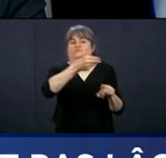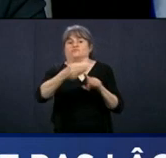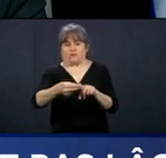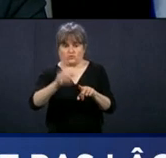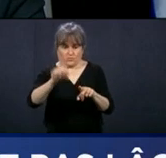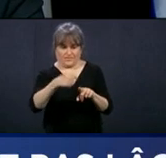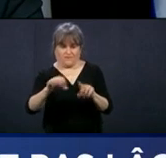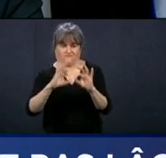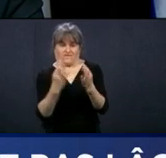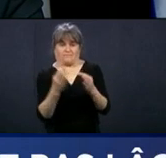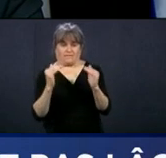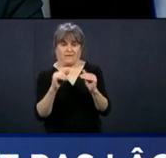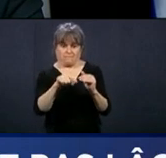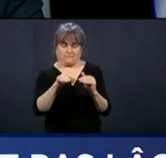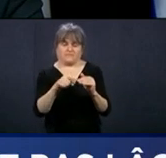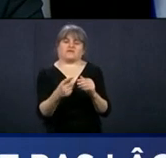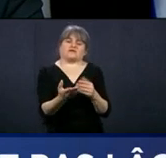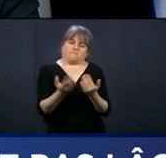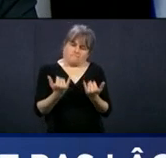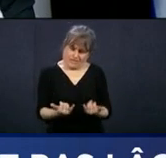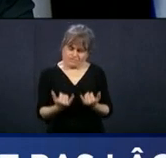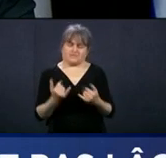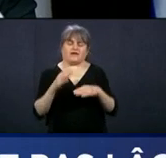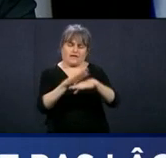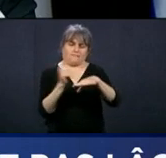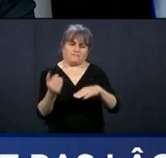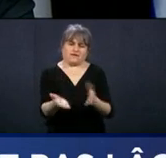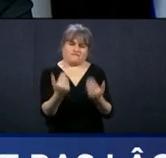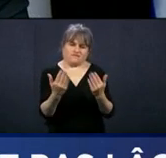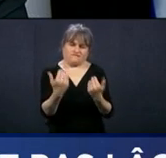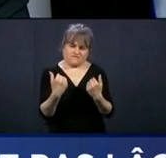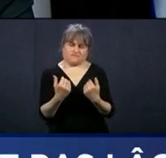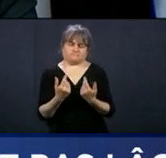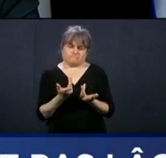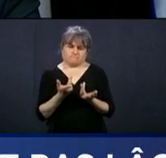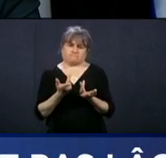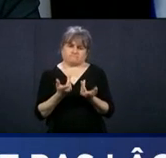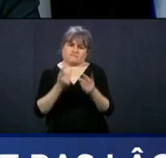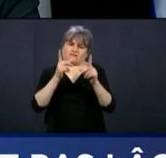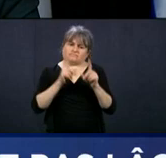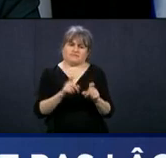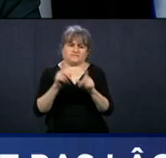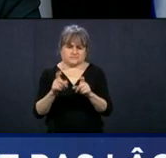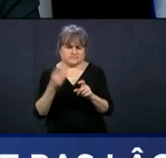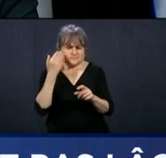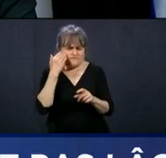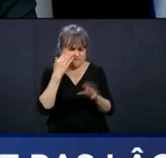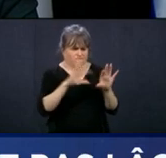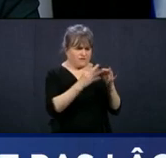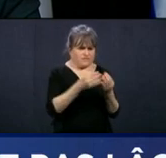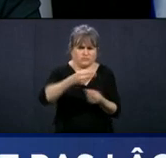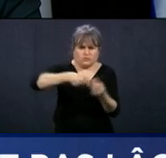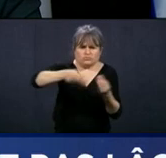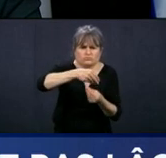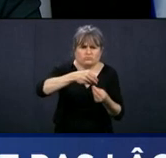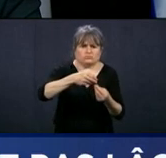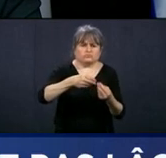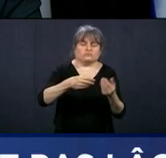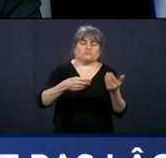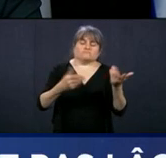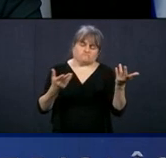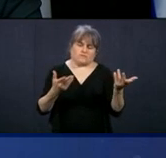pas de la transmission plus rapide dans les îlots familiaux. Dans la région